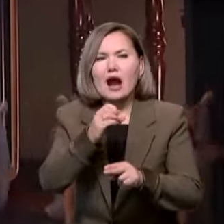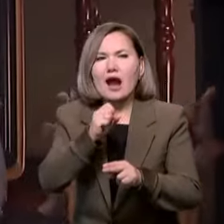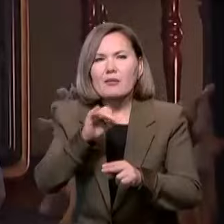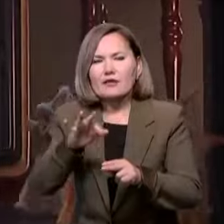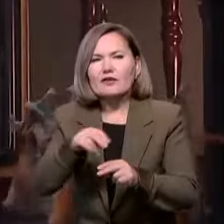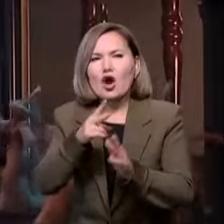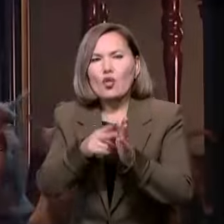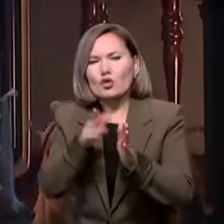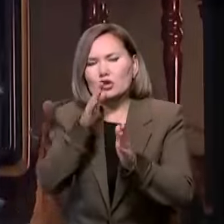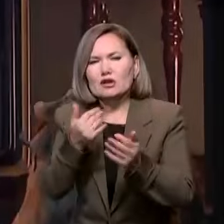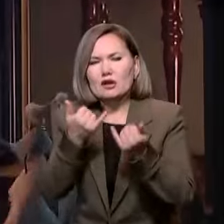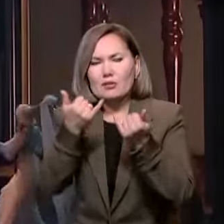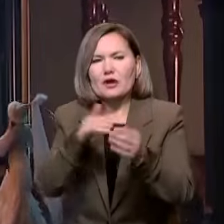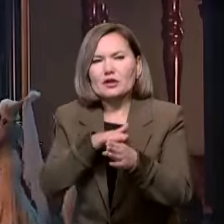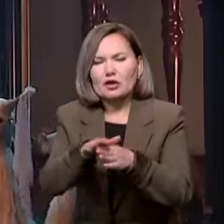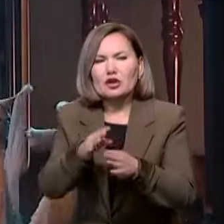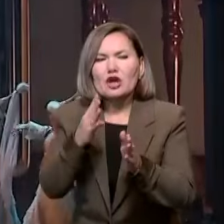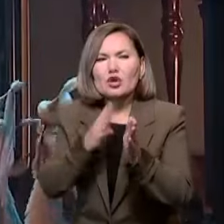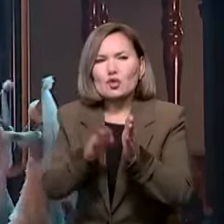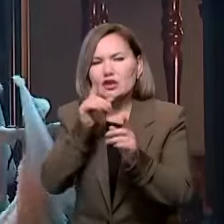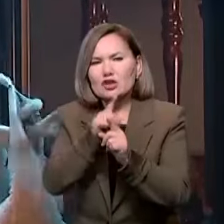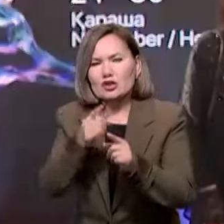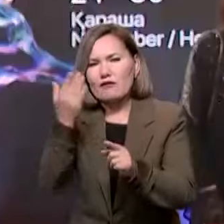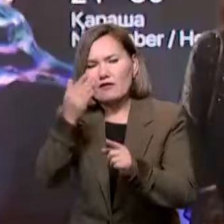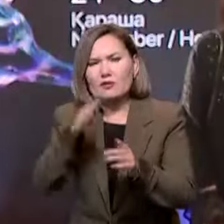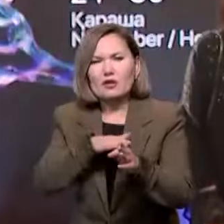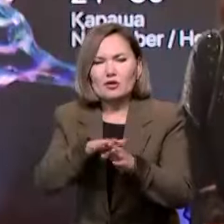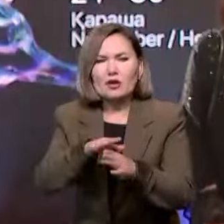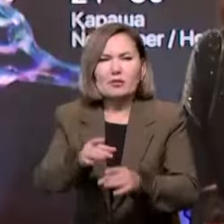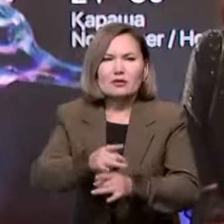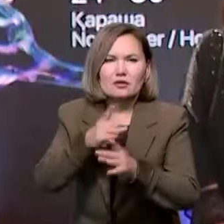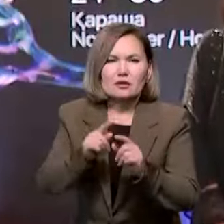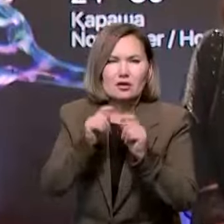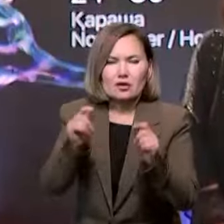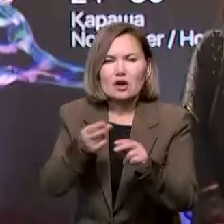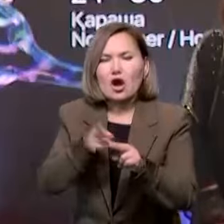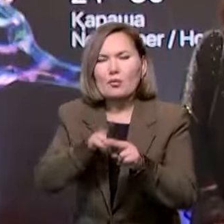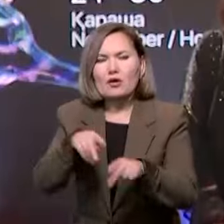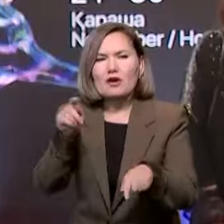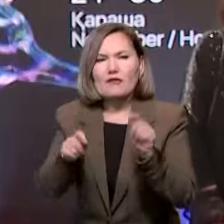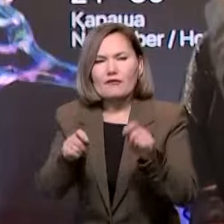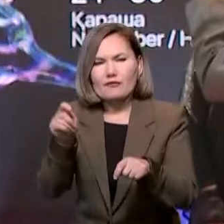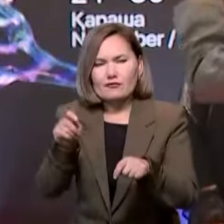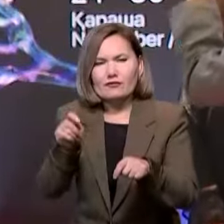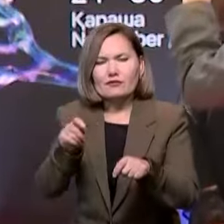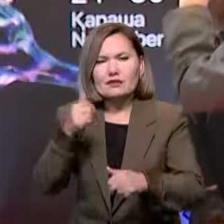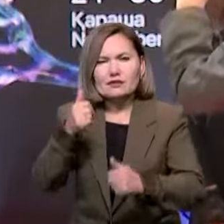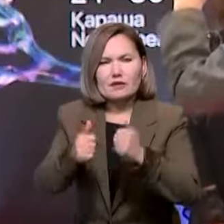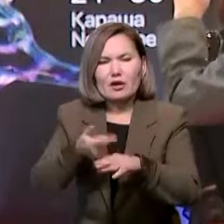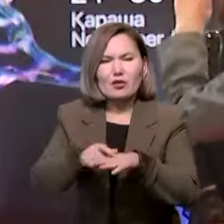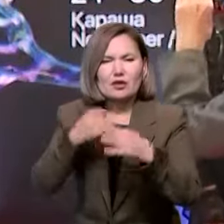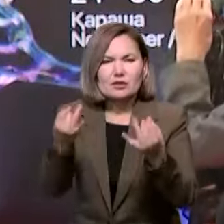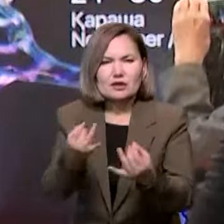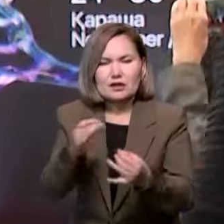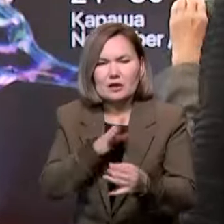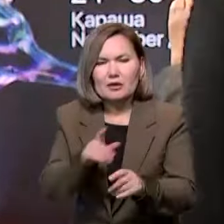фильм киностудиясының құрылғанына 90 жыл толуымен тұспа-тұс келіп отыр. Бұл фестивальда бәр жұмысы мына бүгін